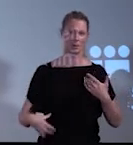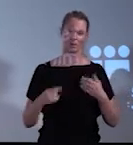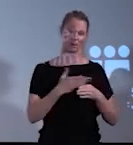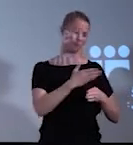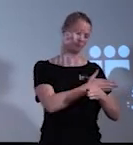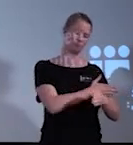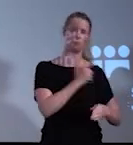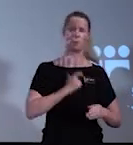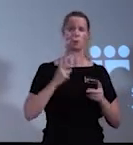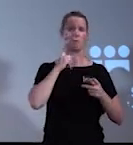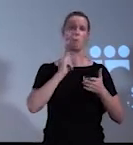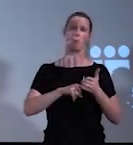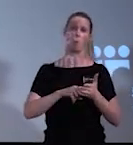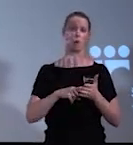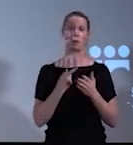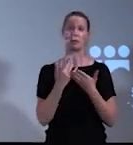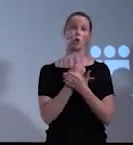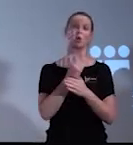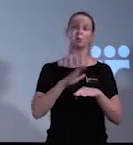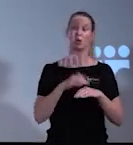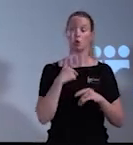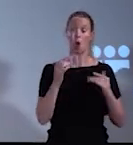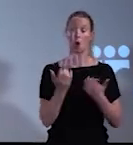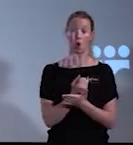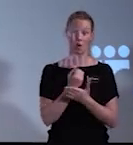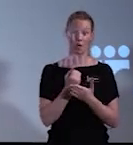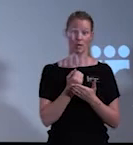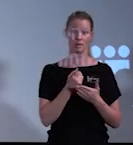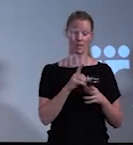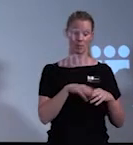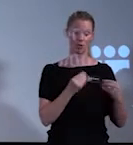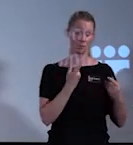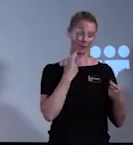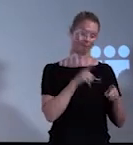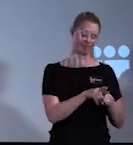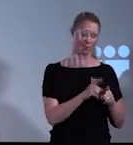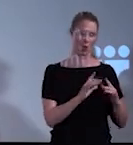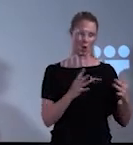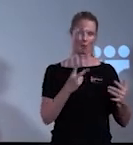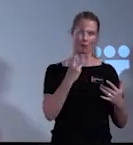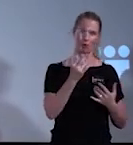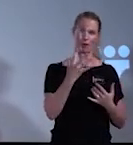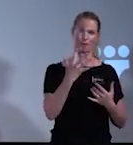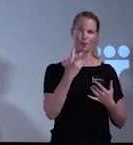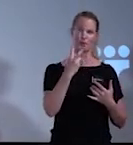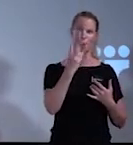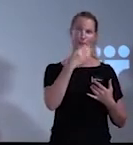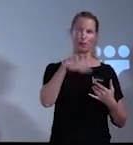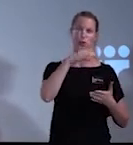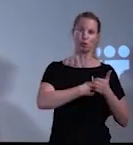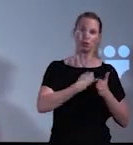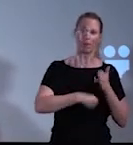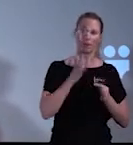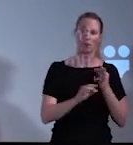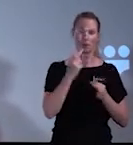mig också haft som mål, men kanske inte lyckats med. Jag lyckades ju i den budgeten som inte gick igenom, ökade jag den med 252 miljoner. Jag kämpar just